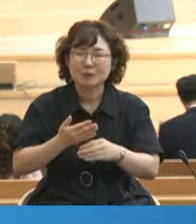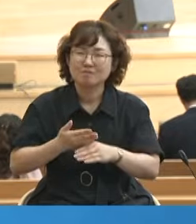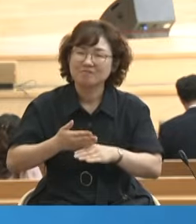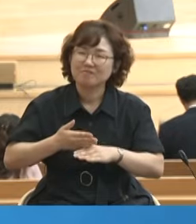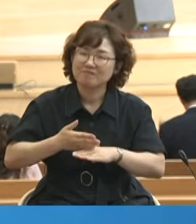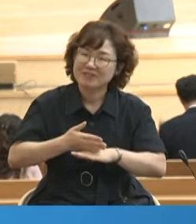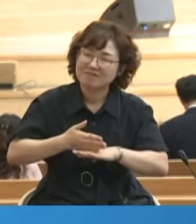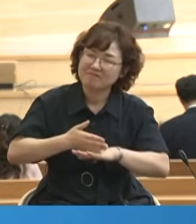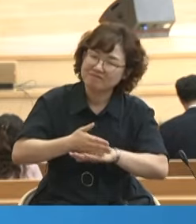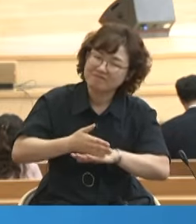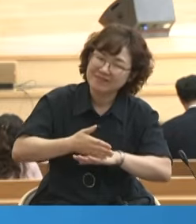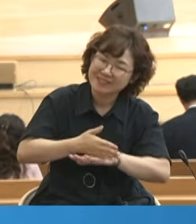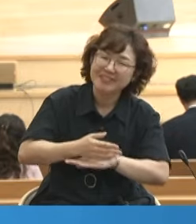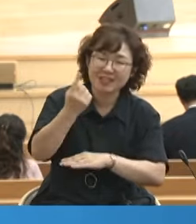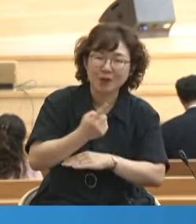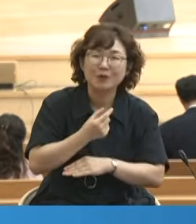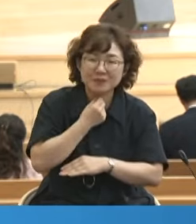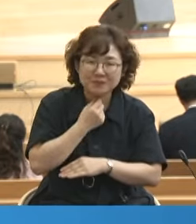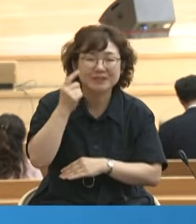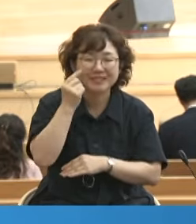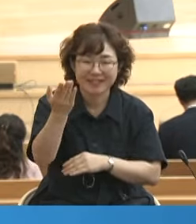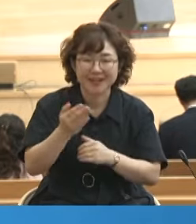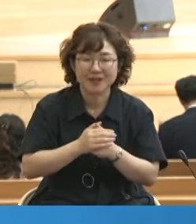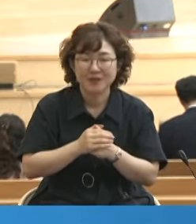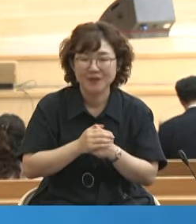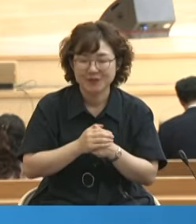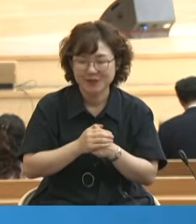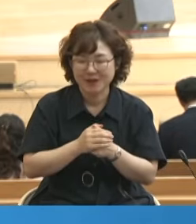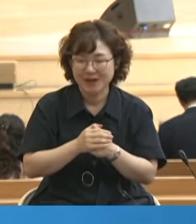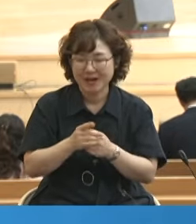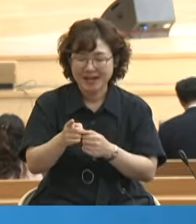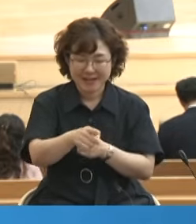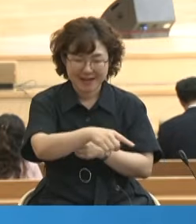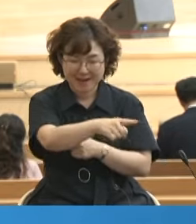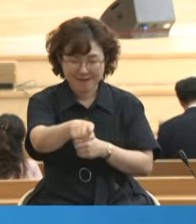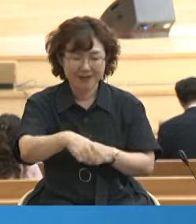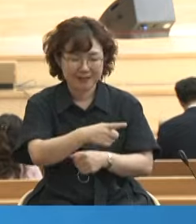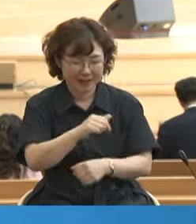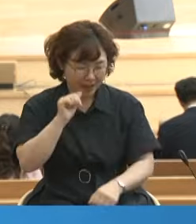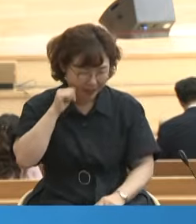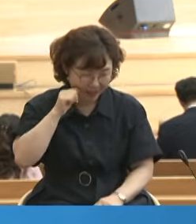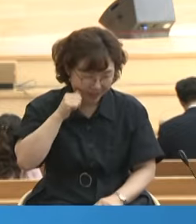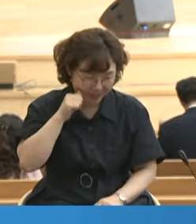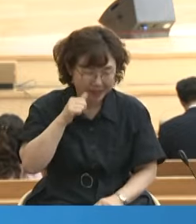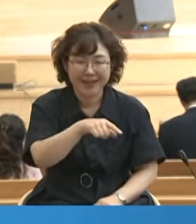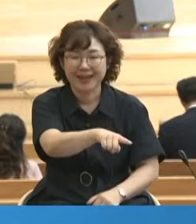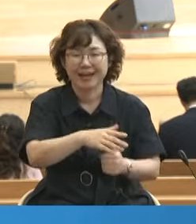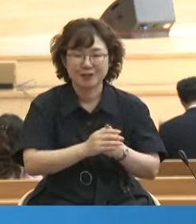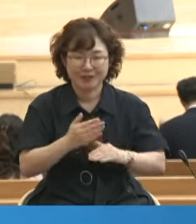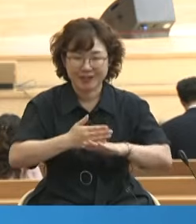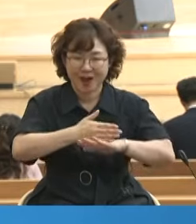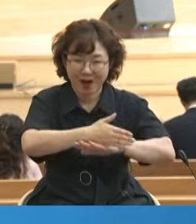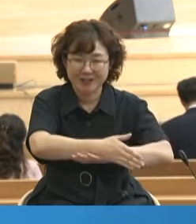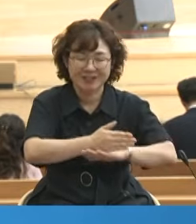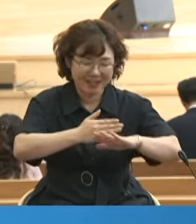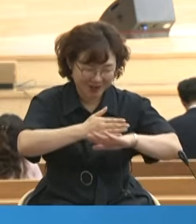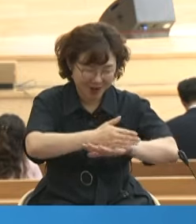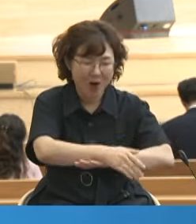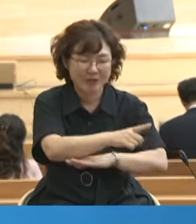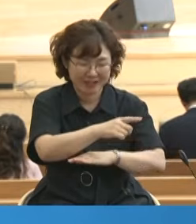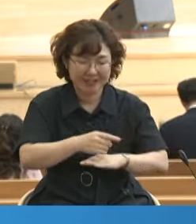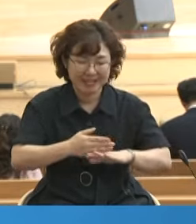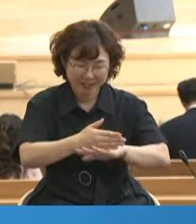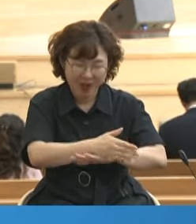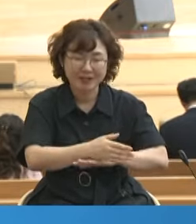가능하면 늦추고 싶어 하실까요? 실컷 막 약 올렸다가 천천히 천국에 축복을